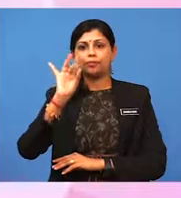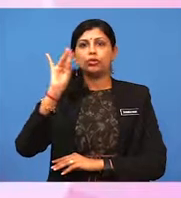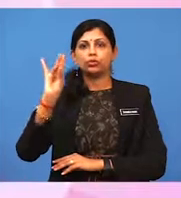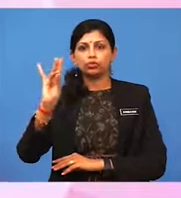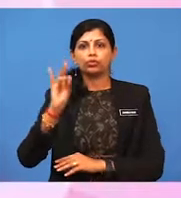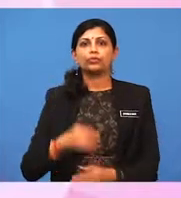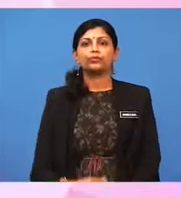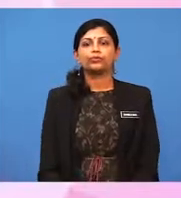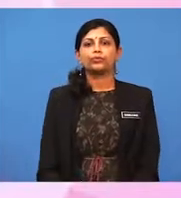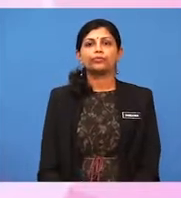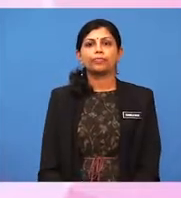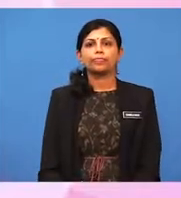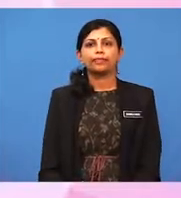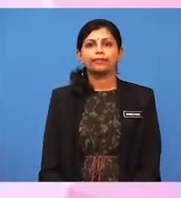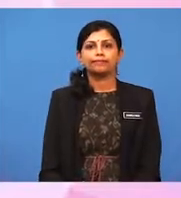154.87.